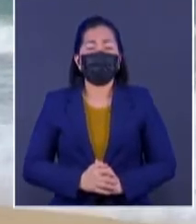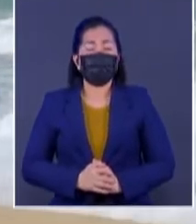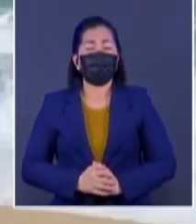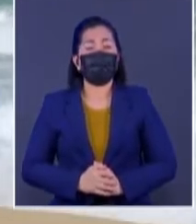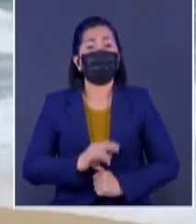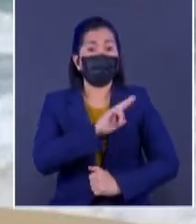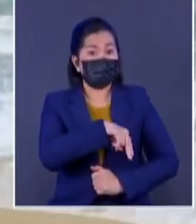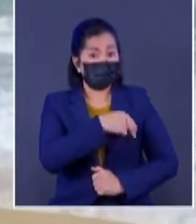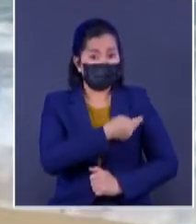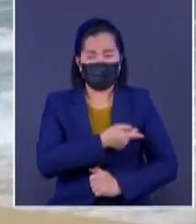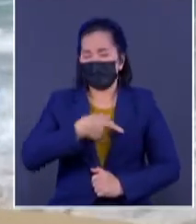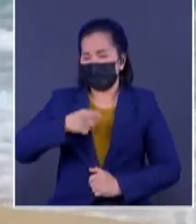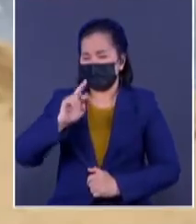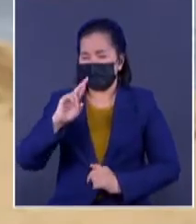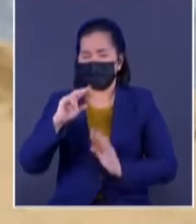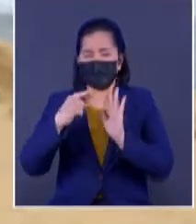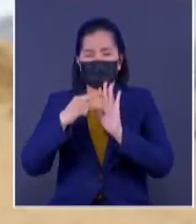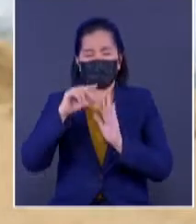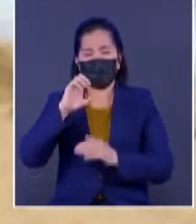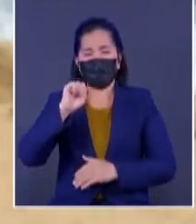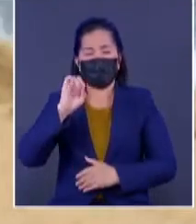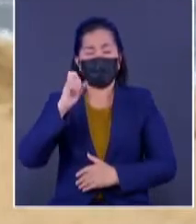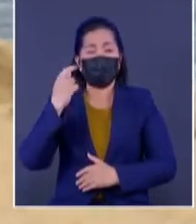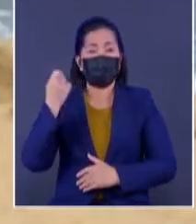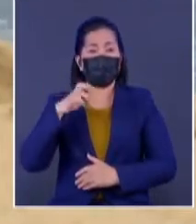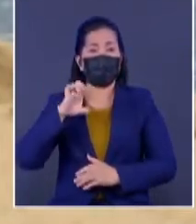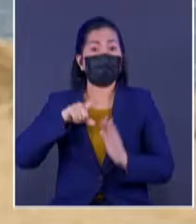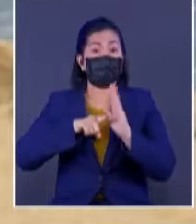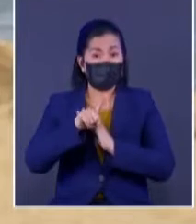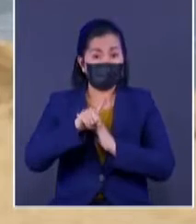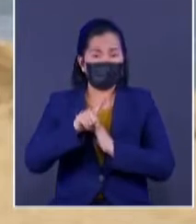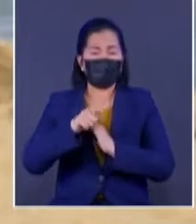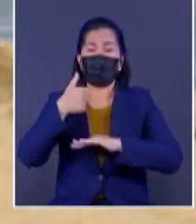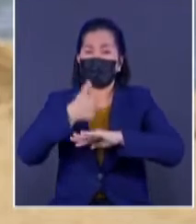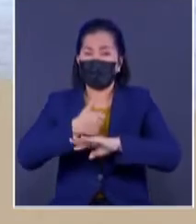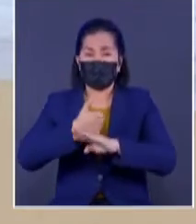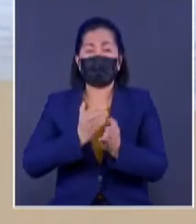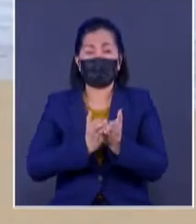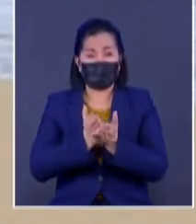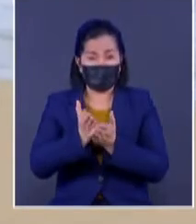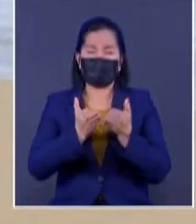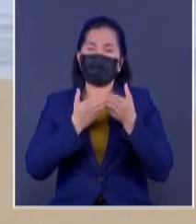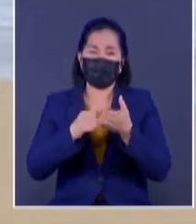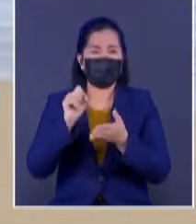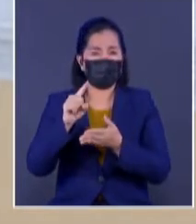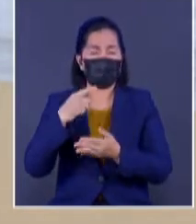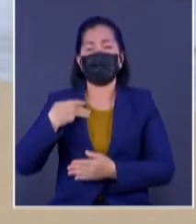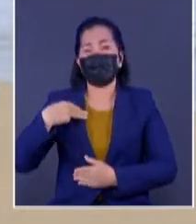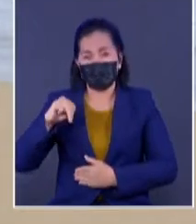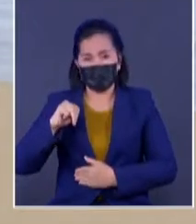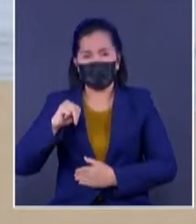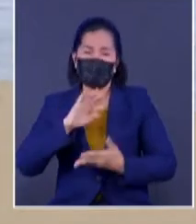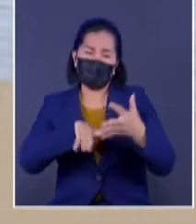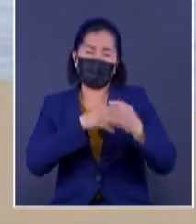สิทธิ์วัฒนาภาคณบดีคณะแพทยศาสตร์ศิริราชพยาบาลมหาวิทยาลัยมหิดลกล่าวถึงแผนการเปิดประเทศรับนักท่องเที่ย